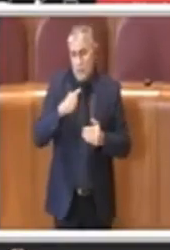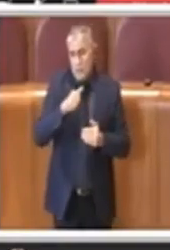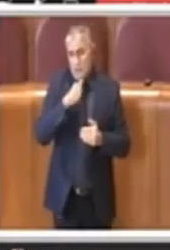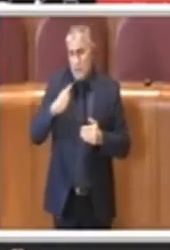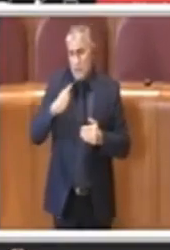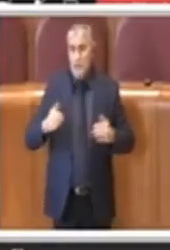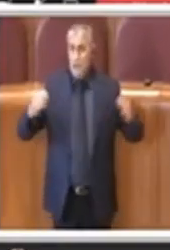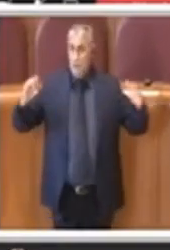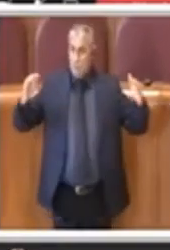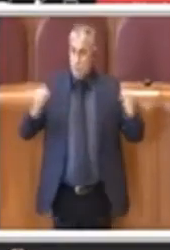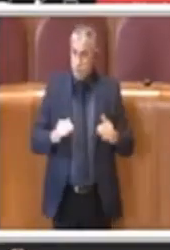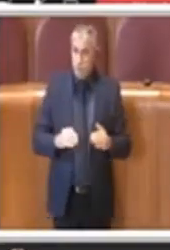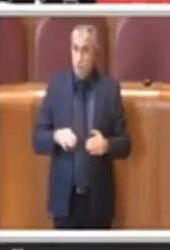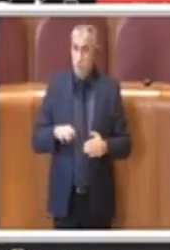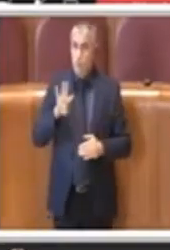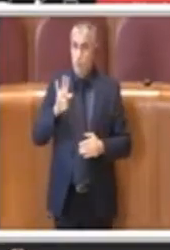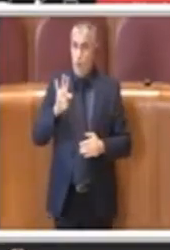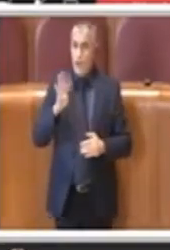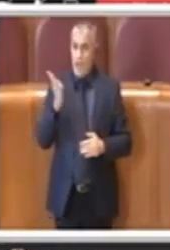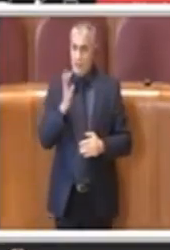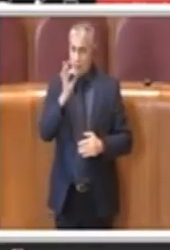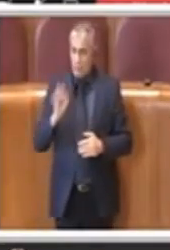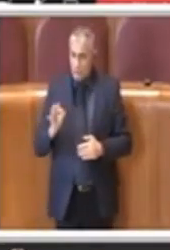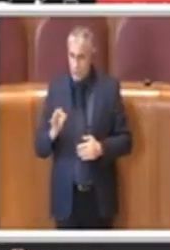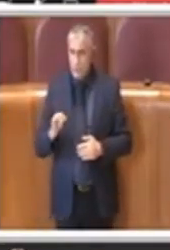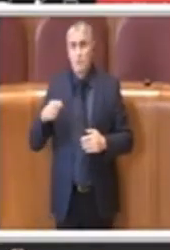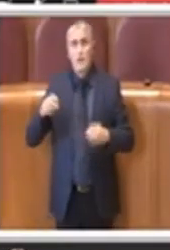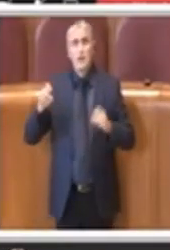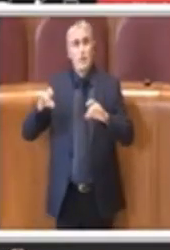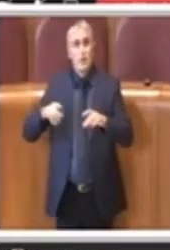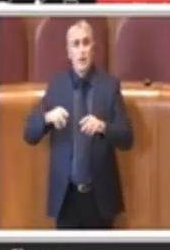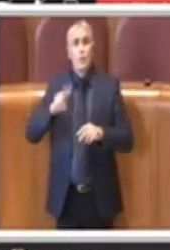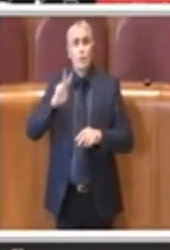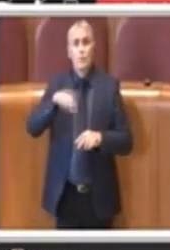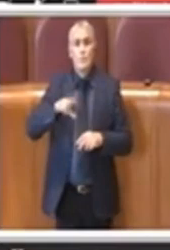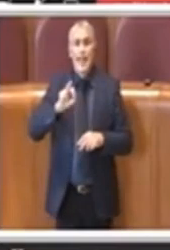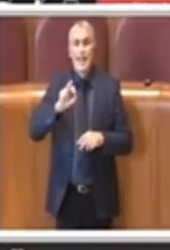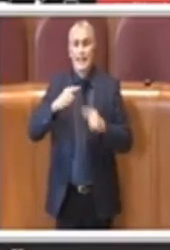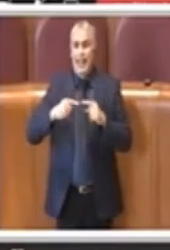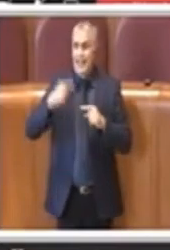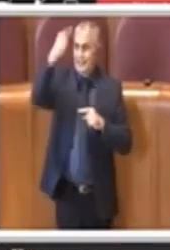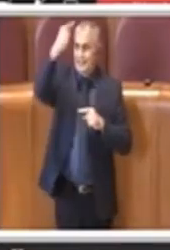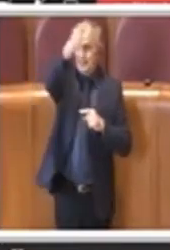del 40% in meno degli agenti inquinanti fino al 2030,